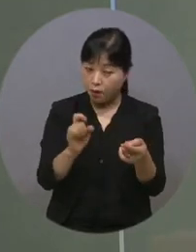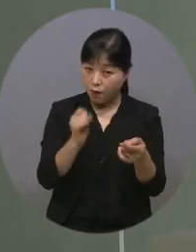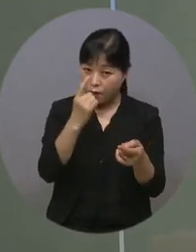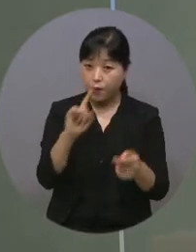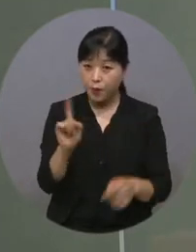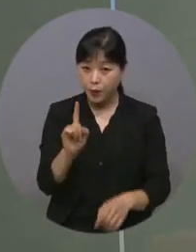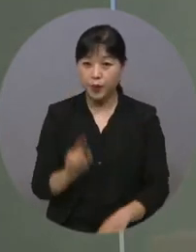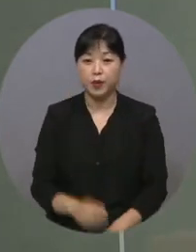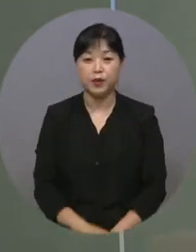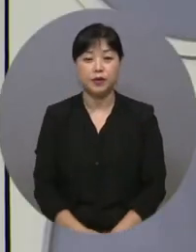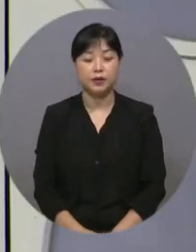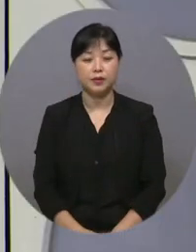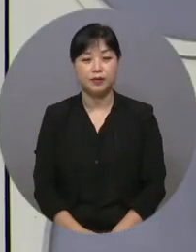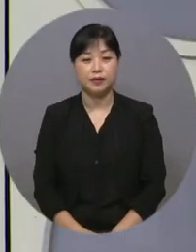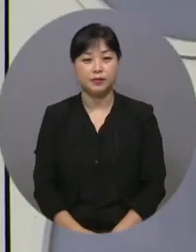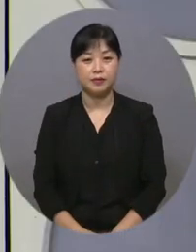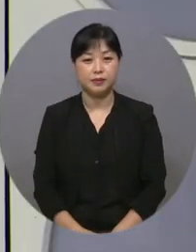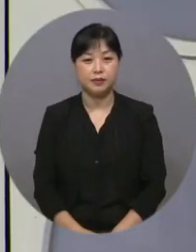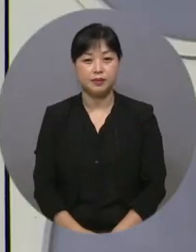참여를 하셨는지.